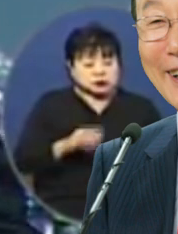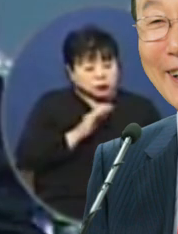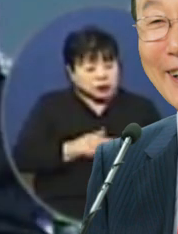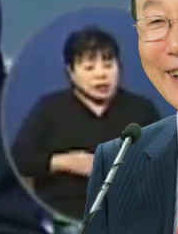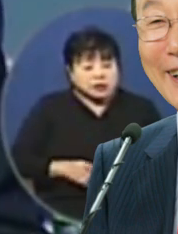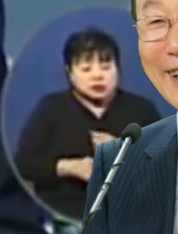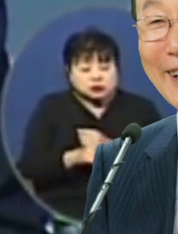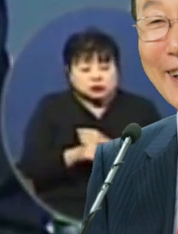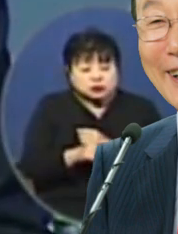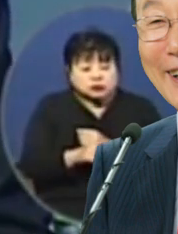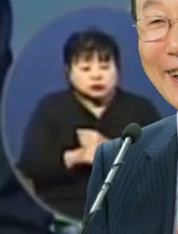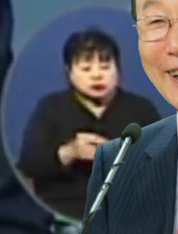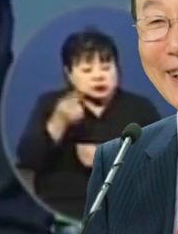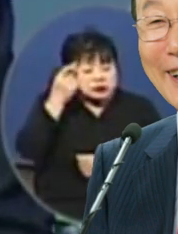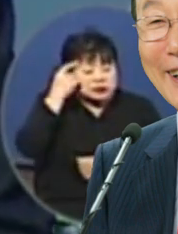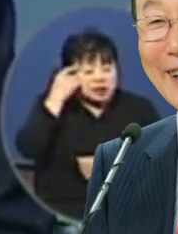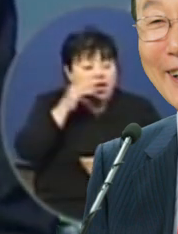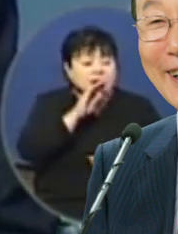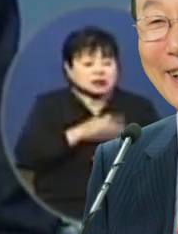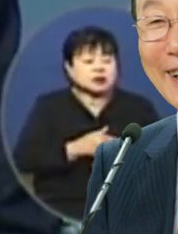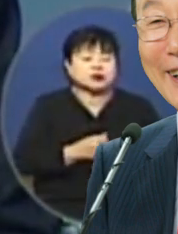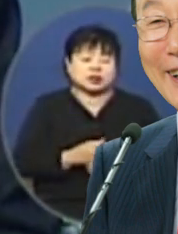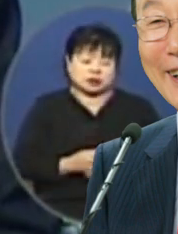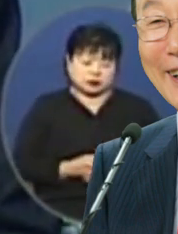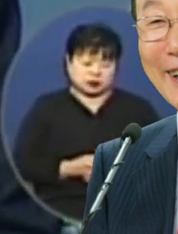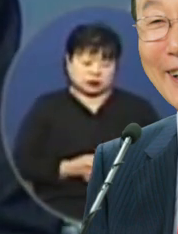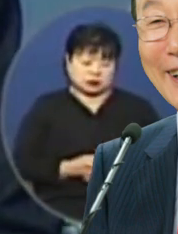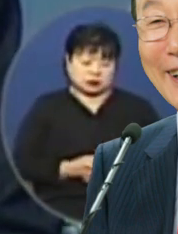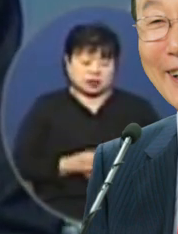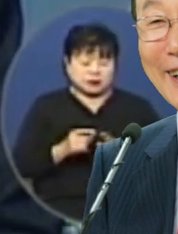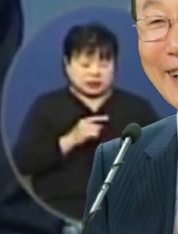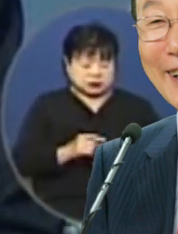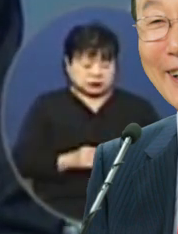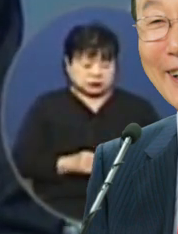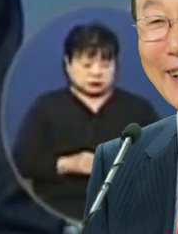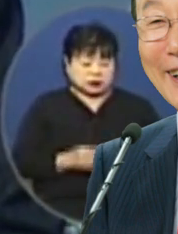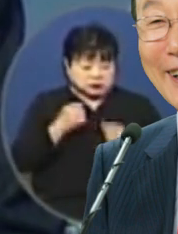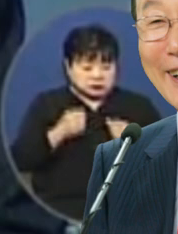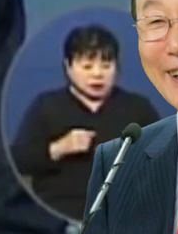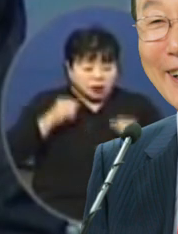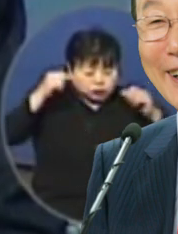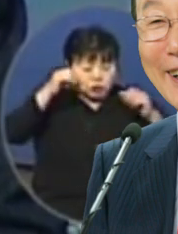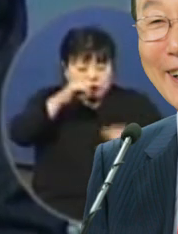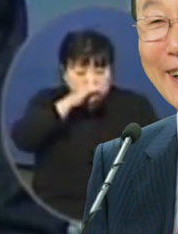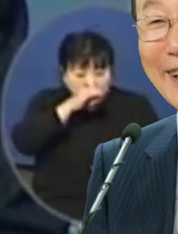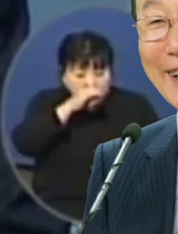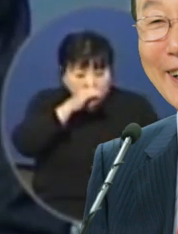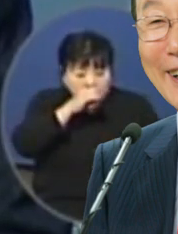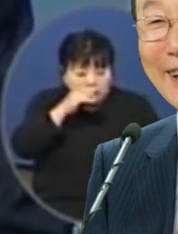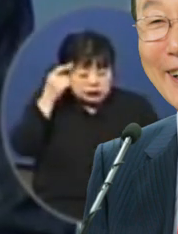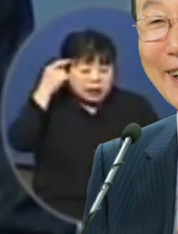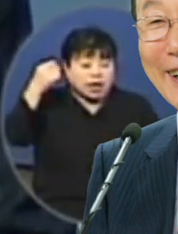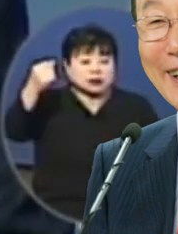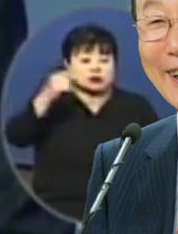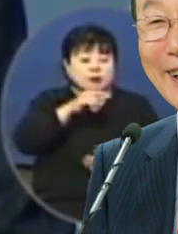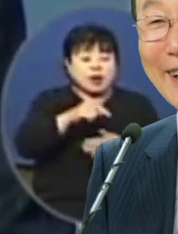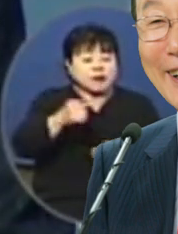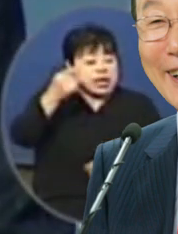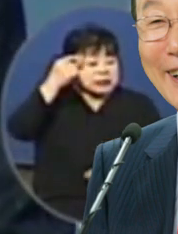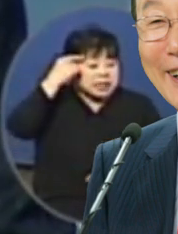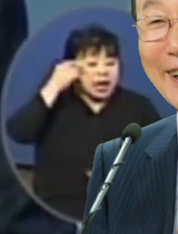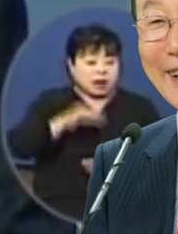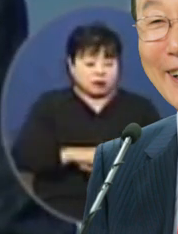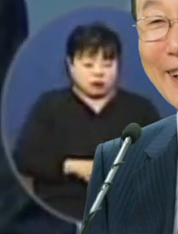것은 우리가 생각을 잘 못했기 때문인 것입니다. 성경의 말씀이 살았고 운동력이 있는 것을 상상해서 마음에